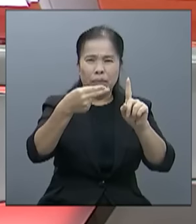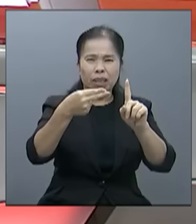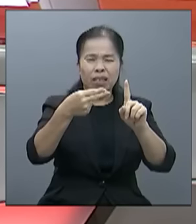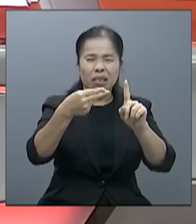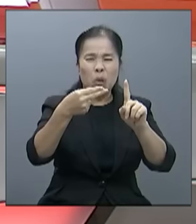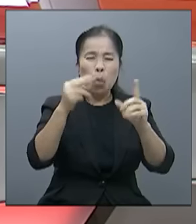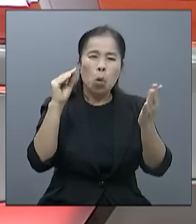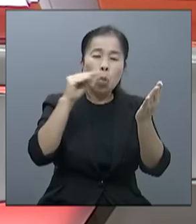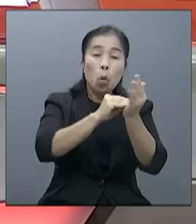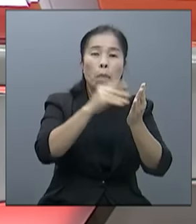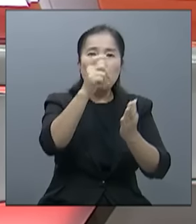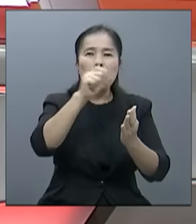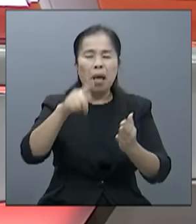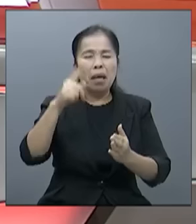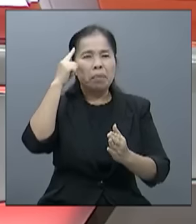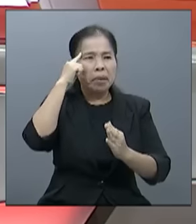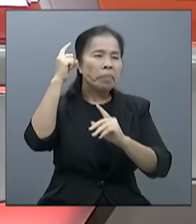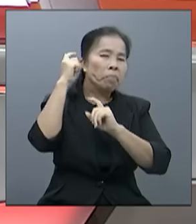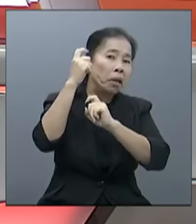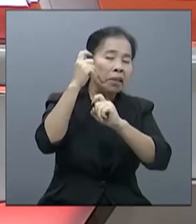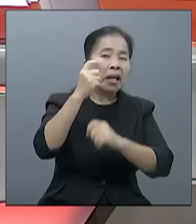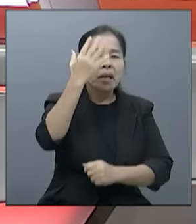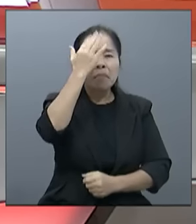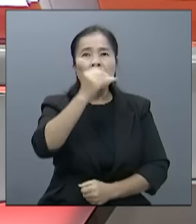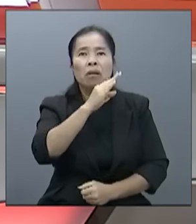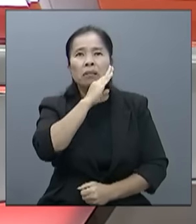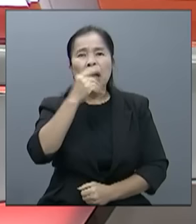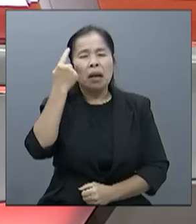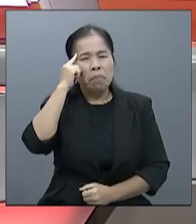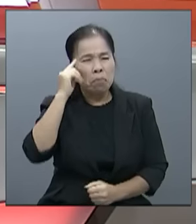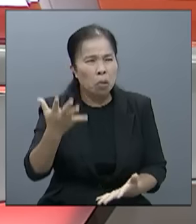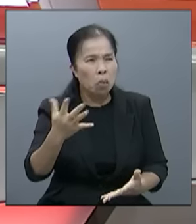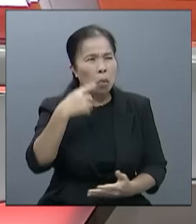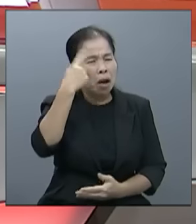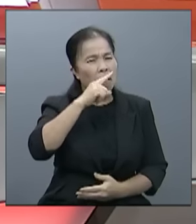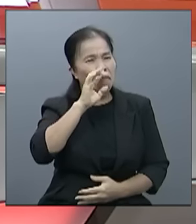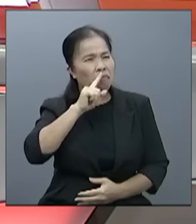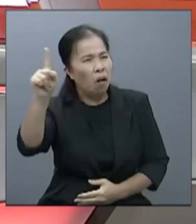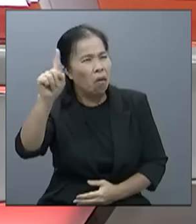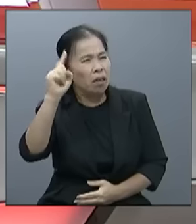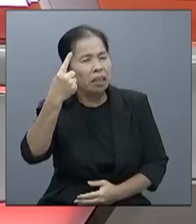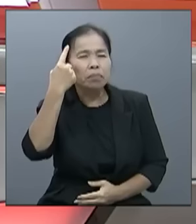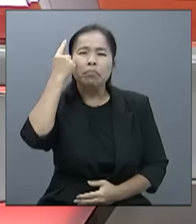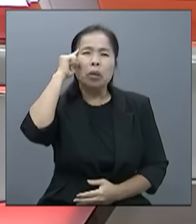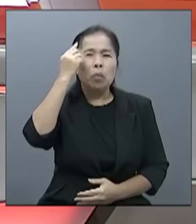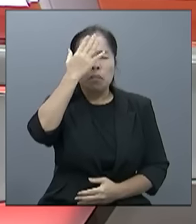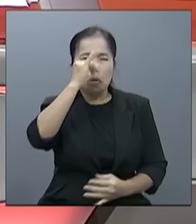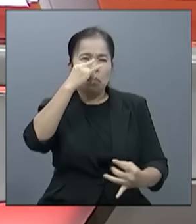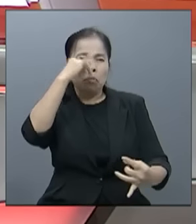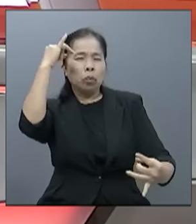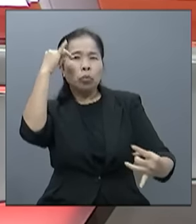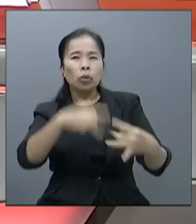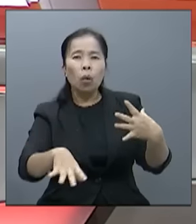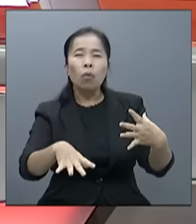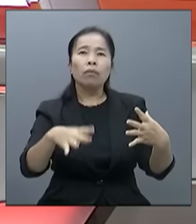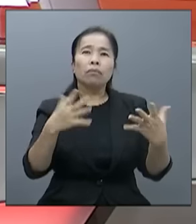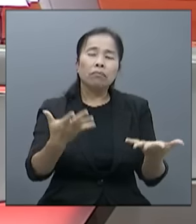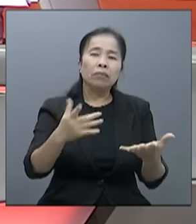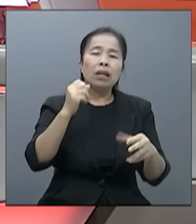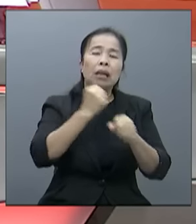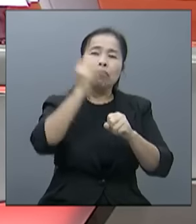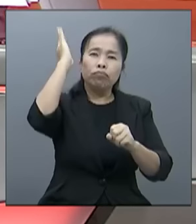ากจริงนะสมมุติถ้าปรับโครงการขึ้นมาอีกก็ไม่รู้ว่าจะมีใครไปร้องอีกหรือเปล่านะว่ามันไม่ตรงปกไงไม่เป็นไปตามนโยบายหาเสียง